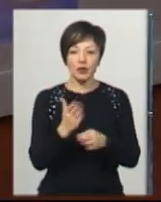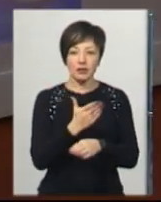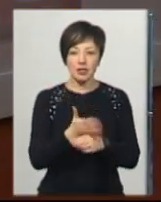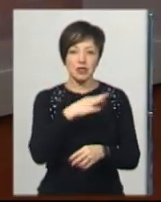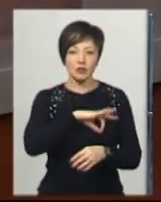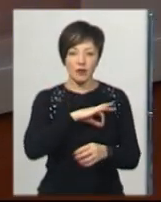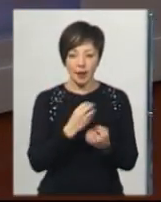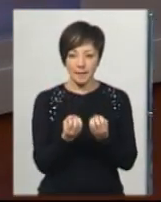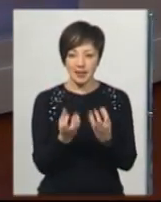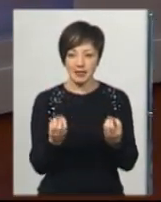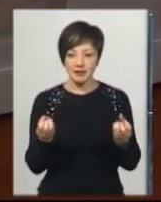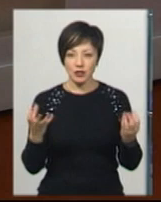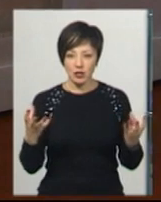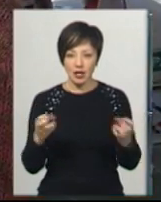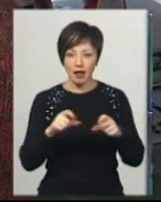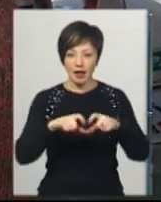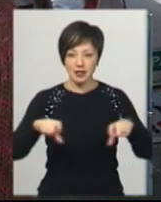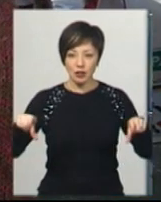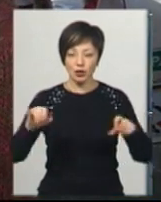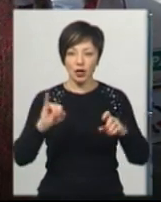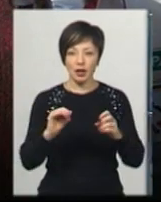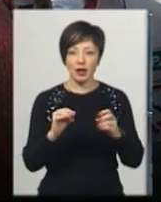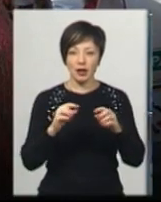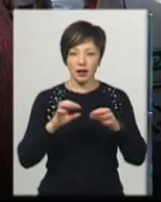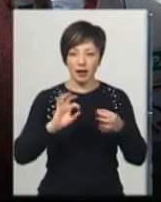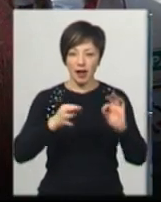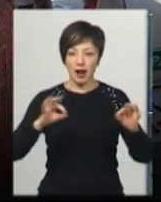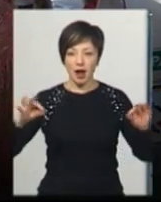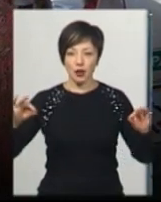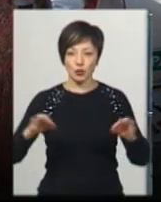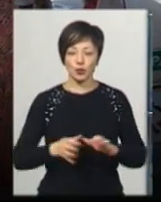для підсвічування LED-стрічку та гірлянду. Я вирізала